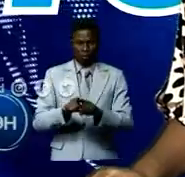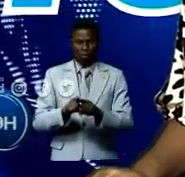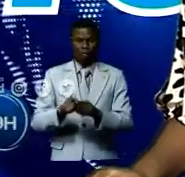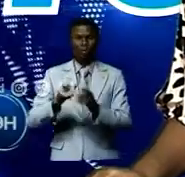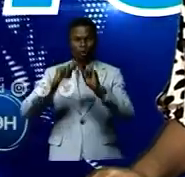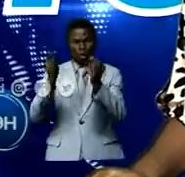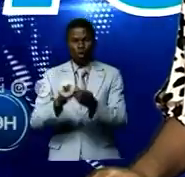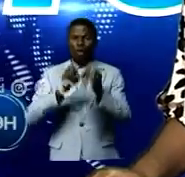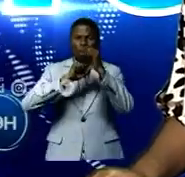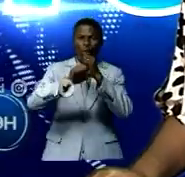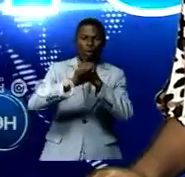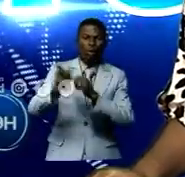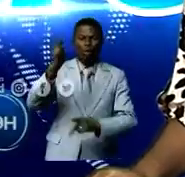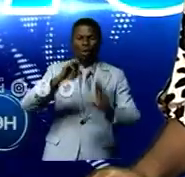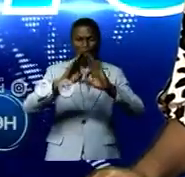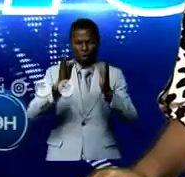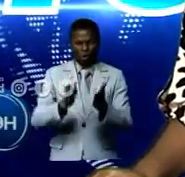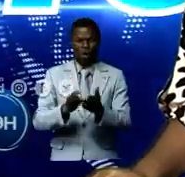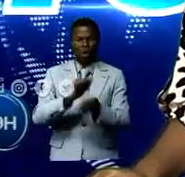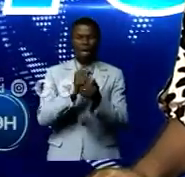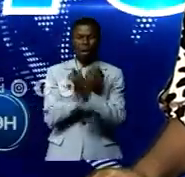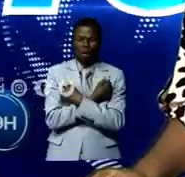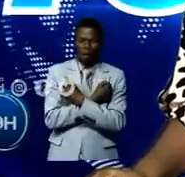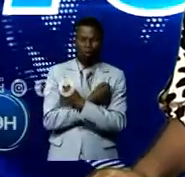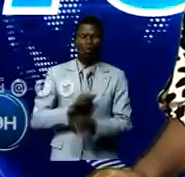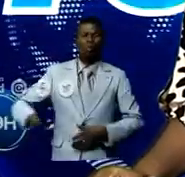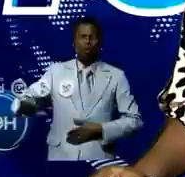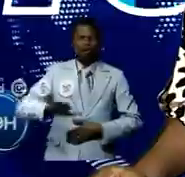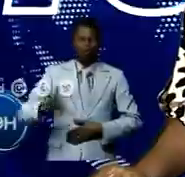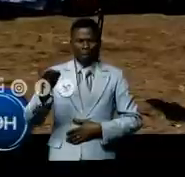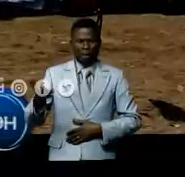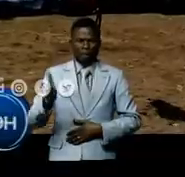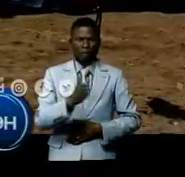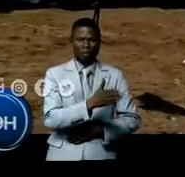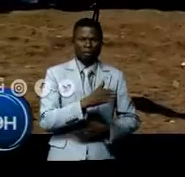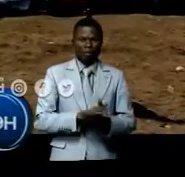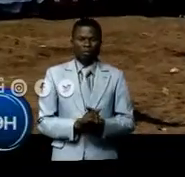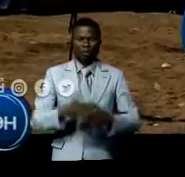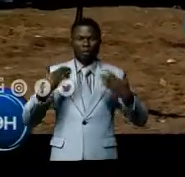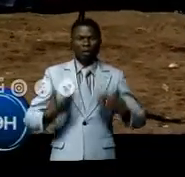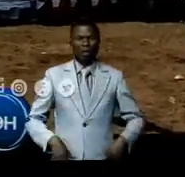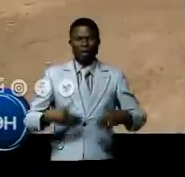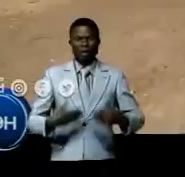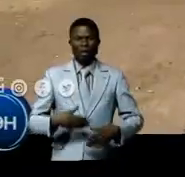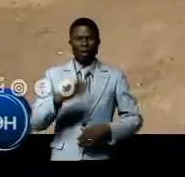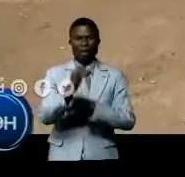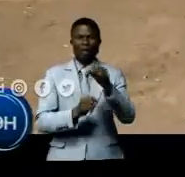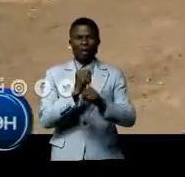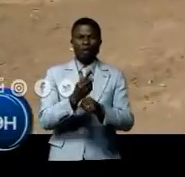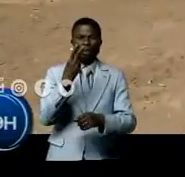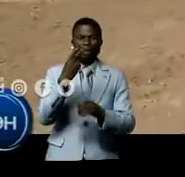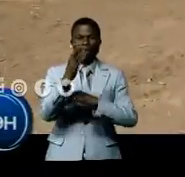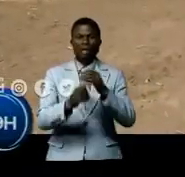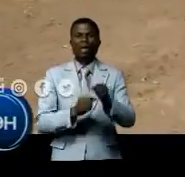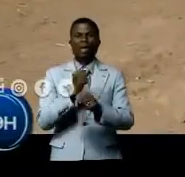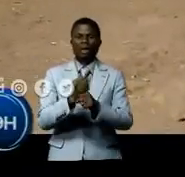Ce parti a également sensibilisé la population sur l'amour de la patrie. La célébration du 62e anniversaire